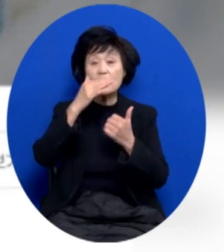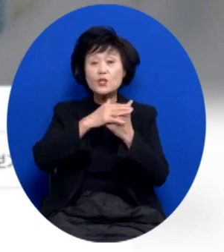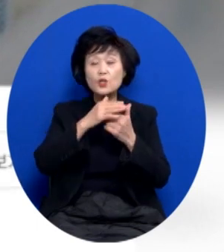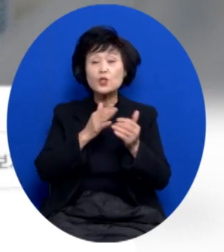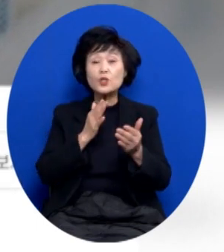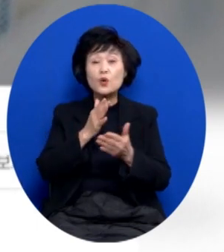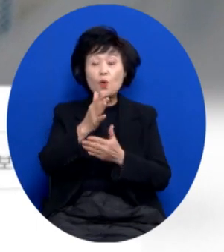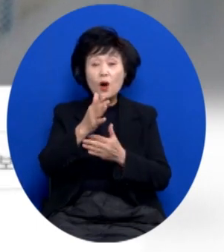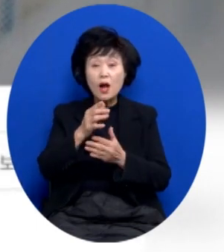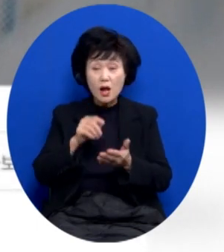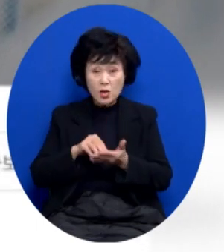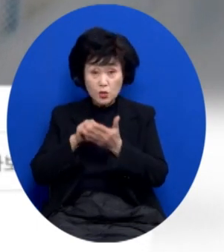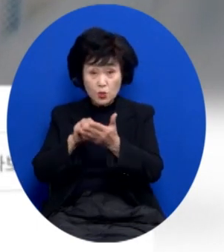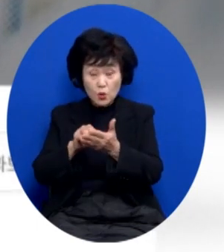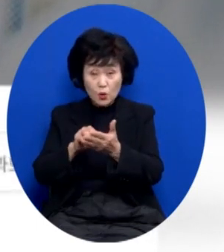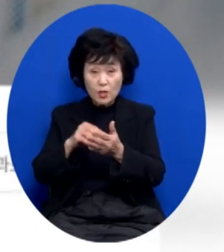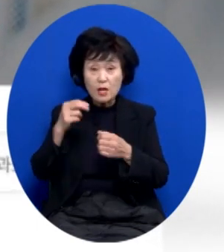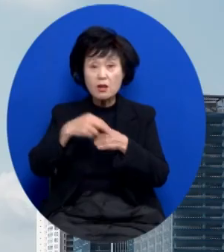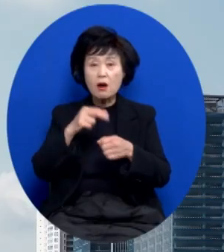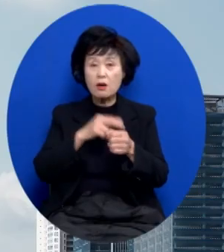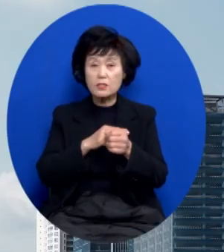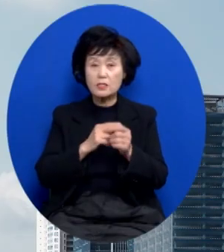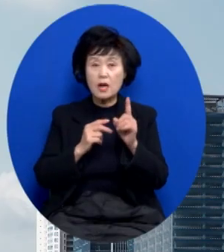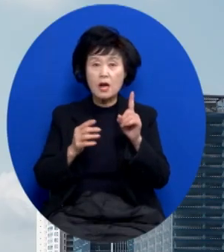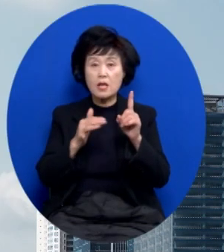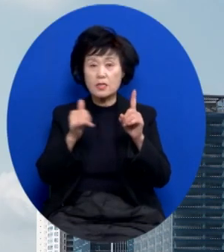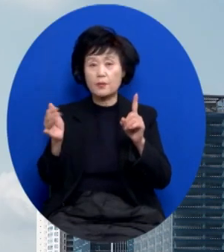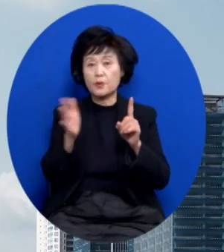한 명도 없었다고 밝혔습니다.